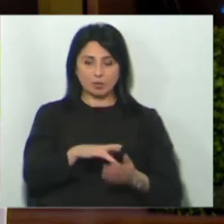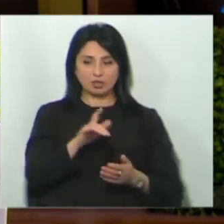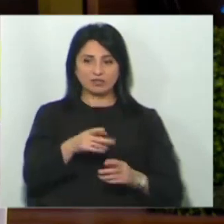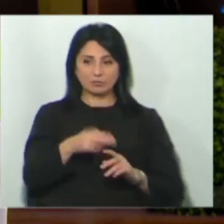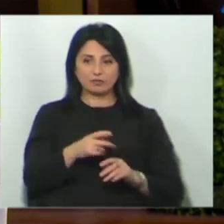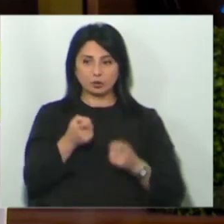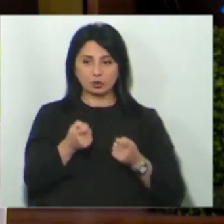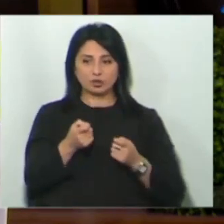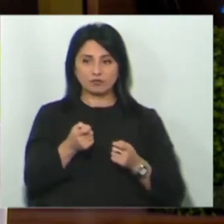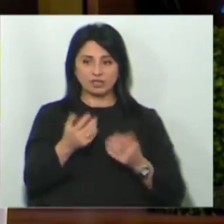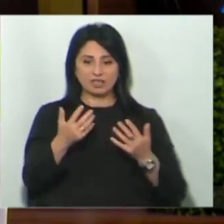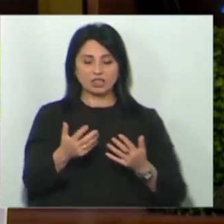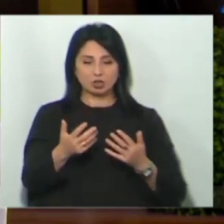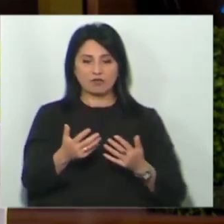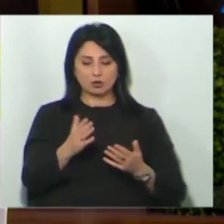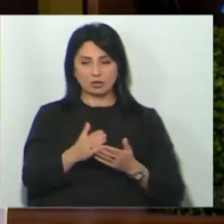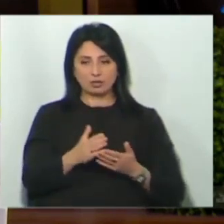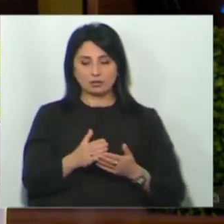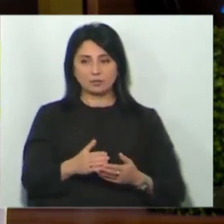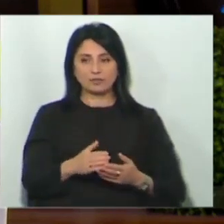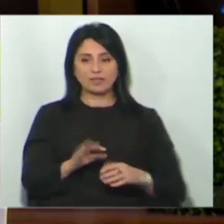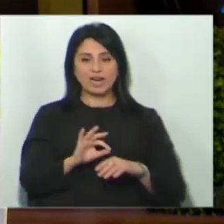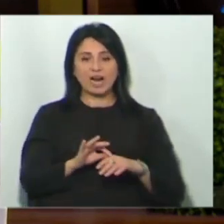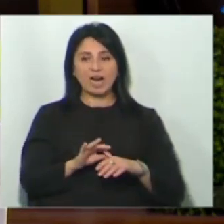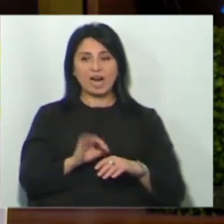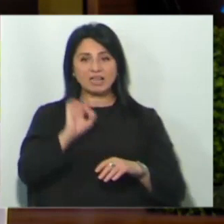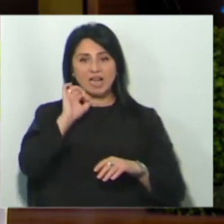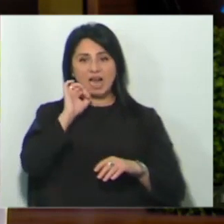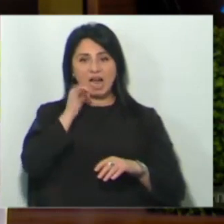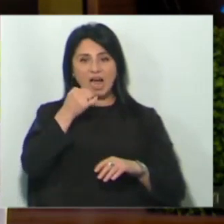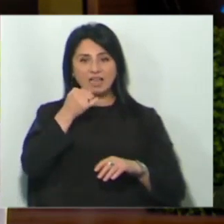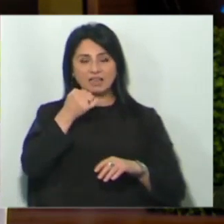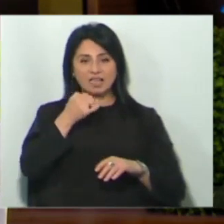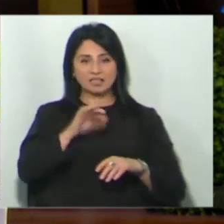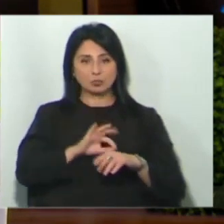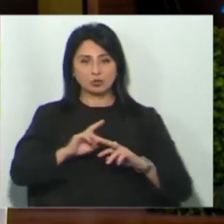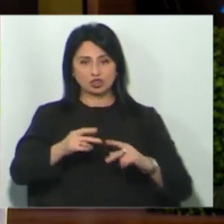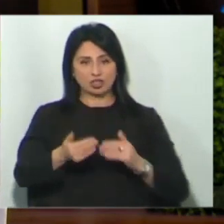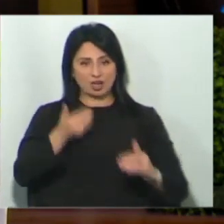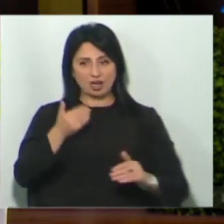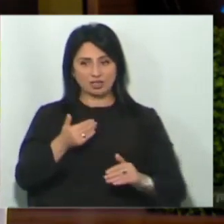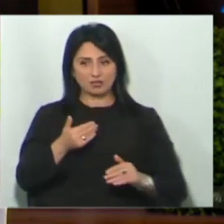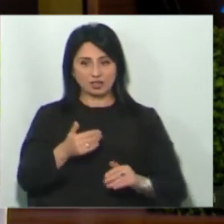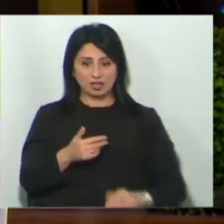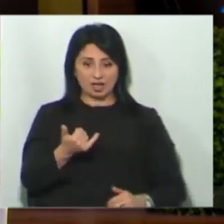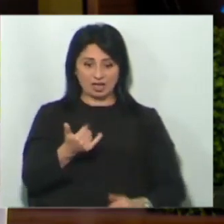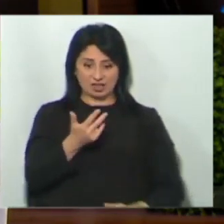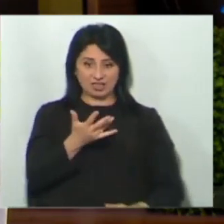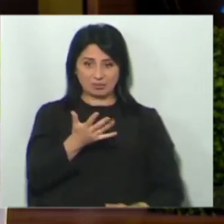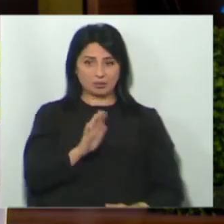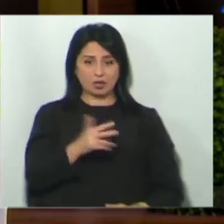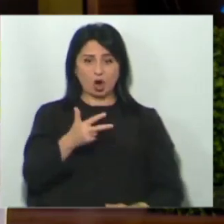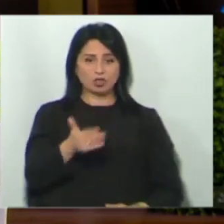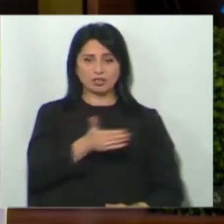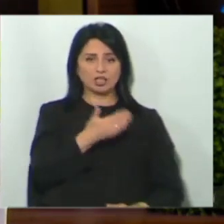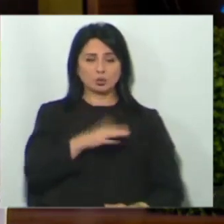մոսակլովաս, իմի տորոցոտը դիսկոնվորդի եկմն է բատխովնեն, անի խանդազմուլ ասակշի շետիս, ադրվան բովտետ ոստատխութմեց ալսեխը, մոտետ